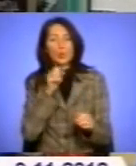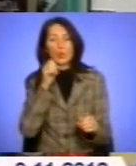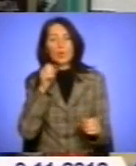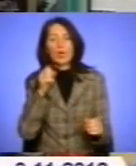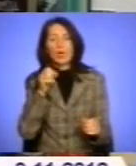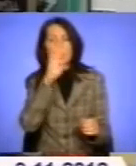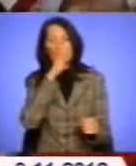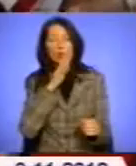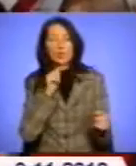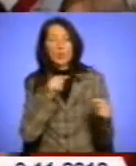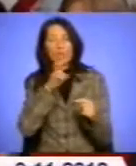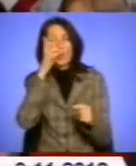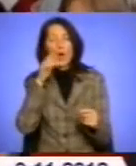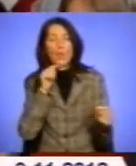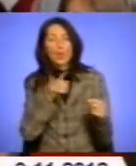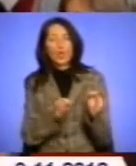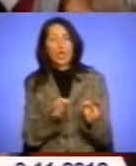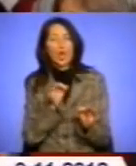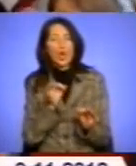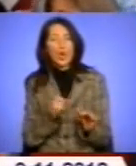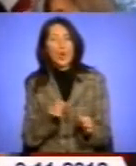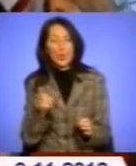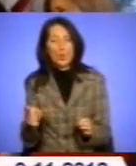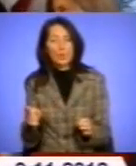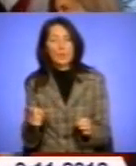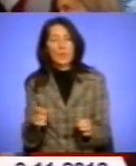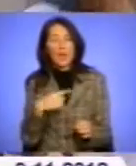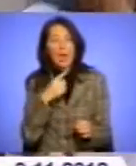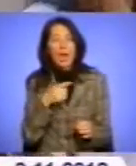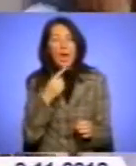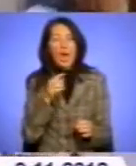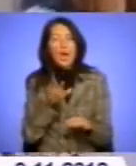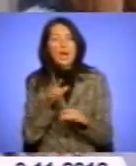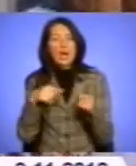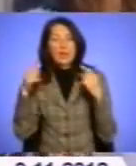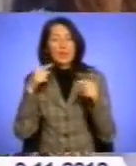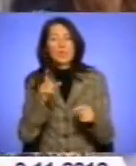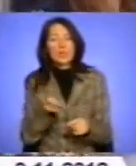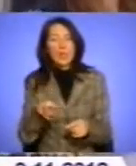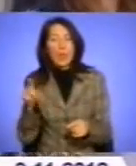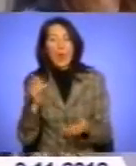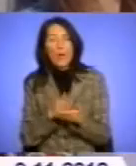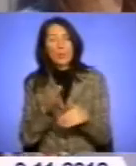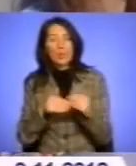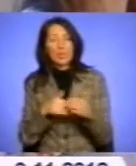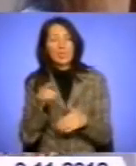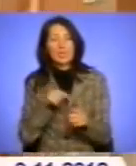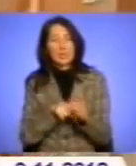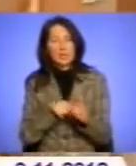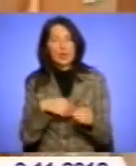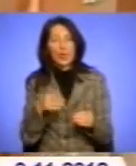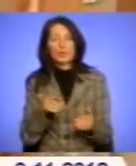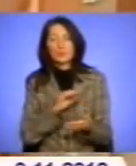люду. Олег Тернопільський каже, що творчість Лепкого має і практичне значення. У його творах настанови для виховання